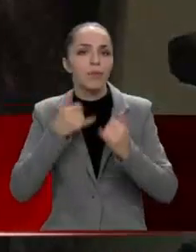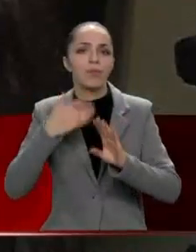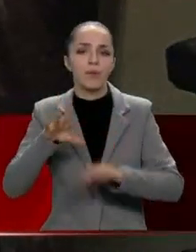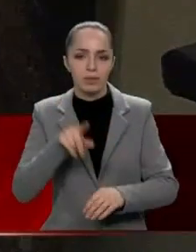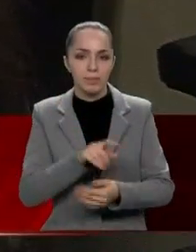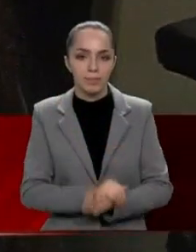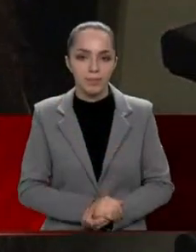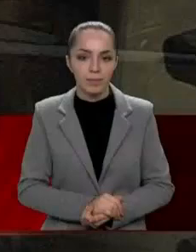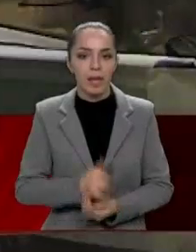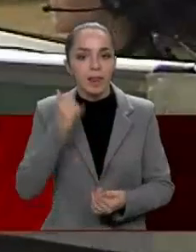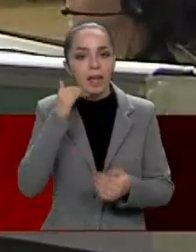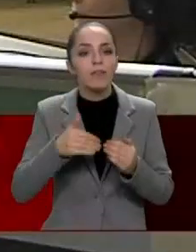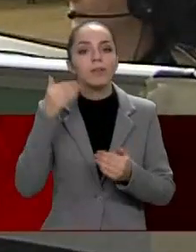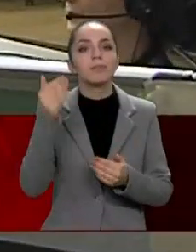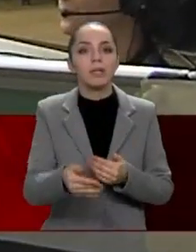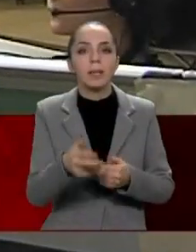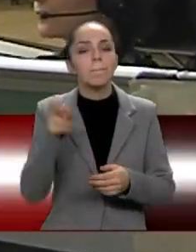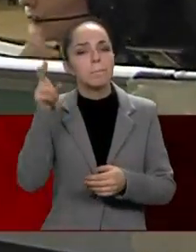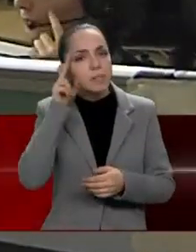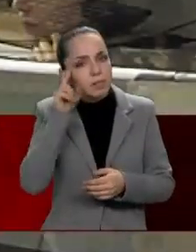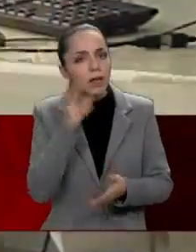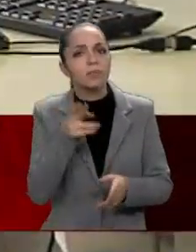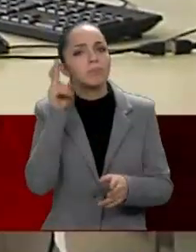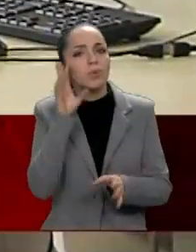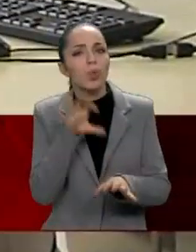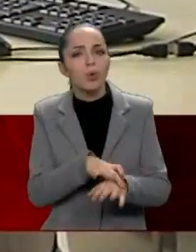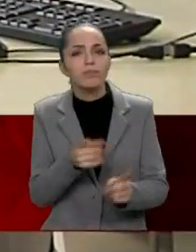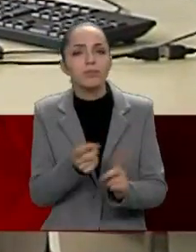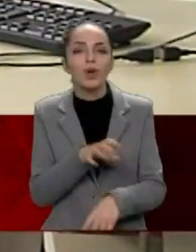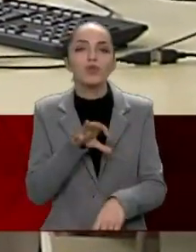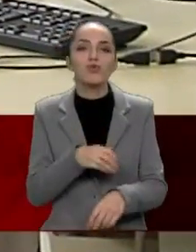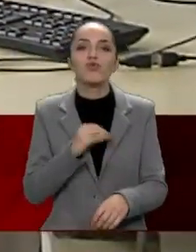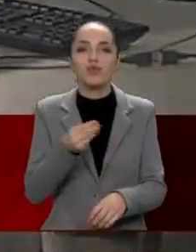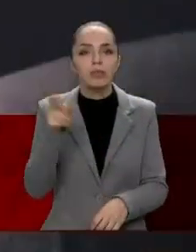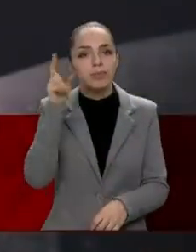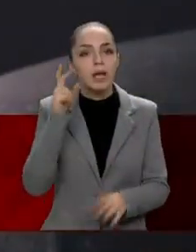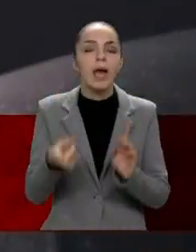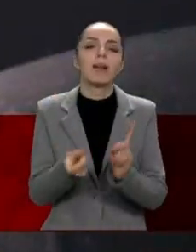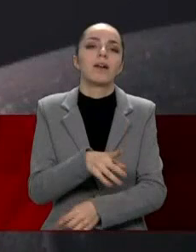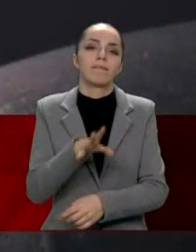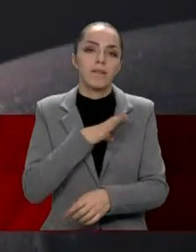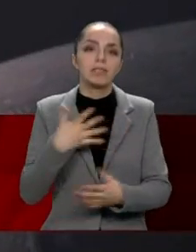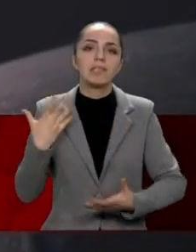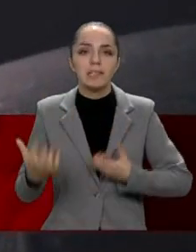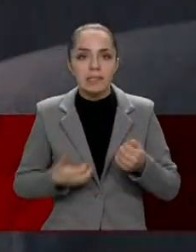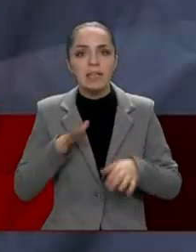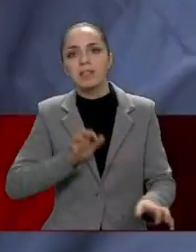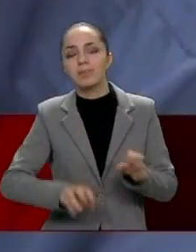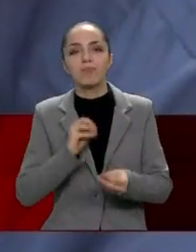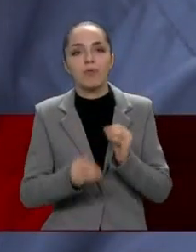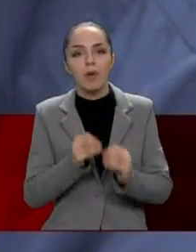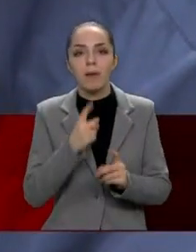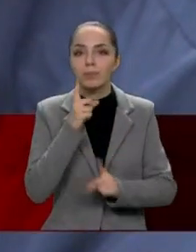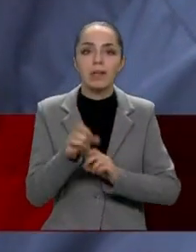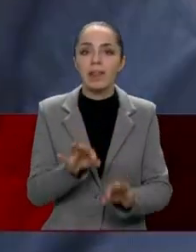tuttu. Telefonun diğer ucunda psikiyatristler, psikologlar ve çocuk gelişimciler vardı. Stres ve kaygıyla baş etmenin yolları